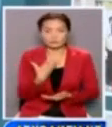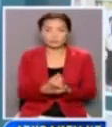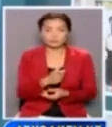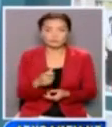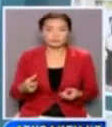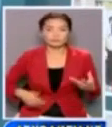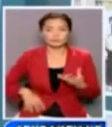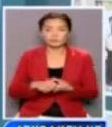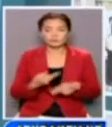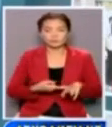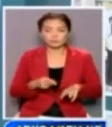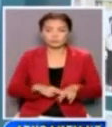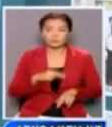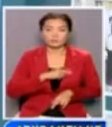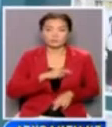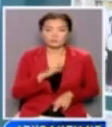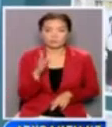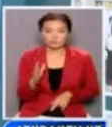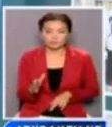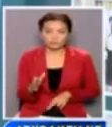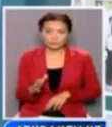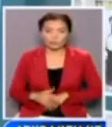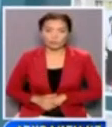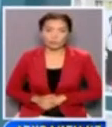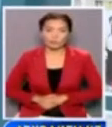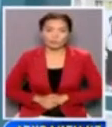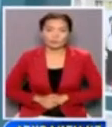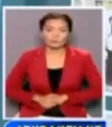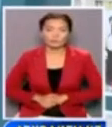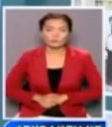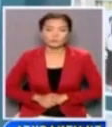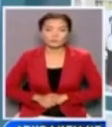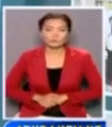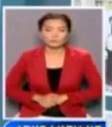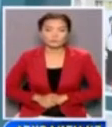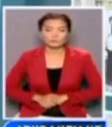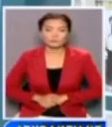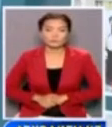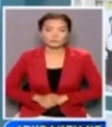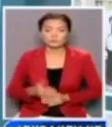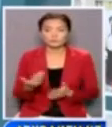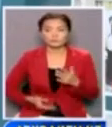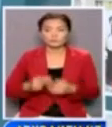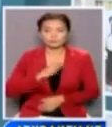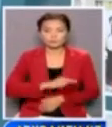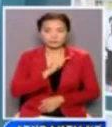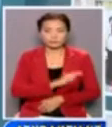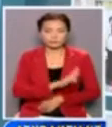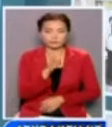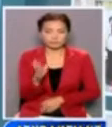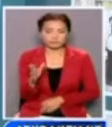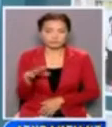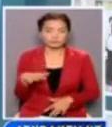поэтому в работу ведется к тому же плюс к этому разительным работу и как виде